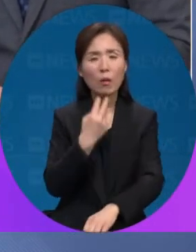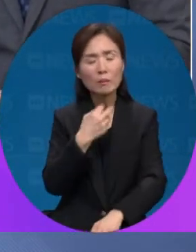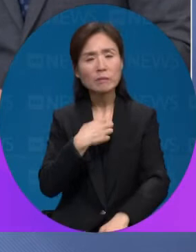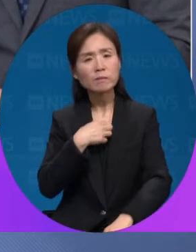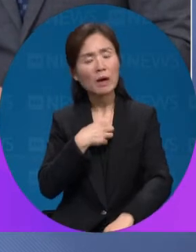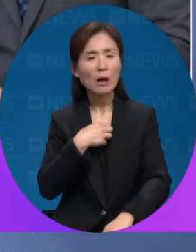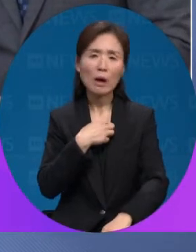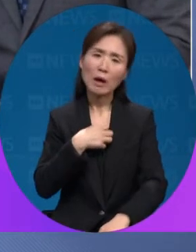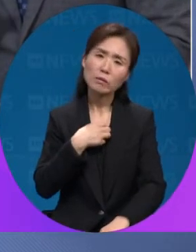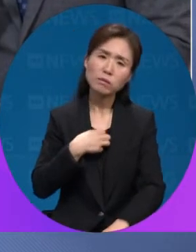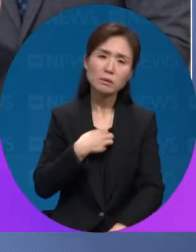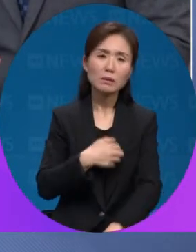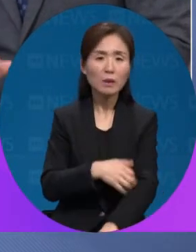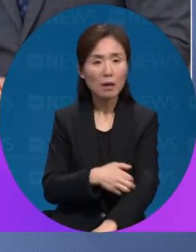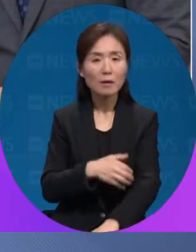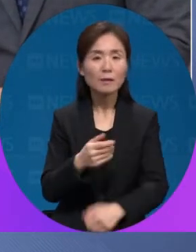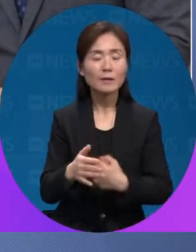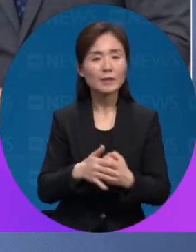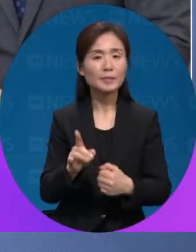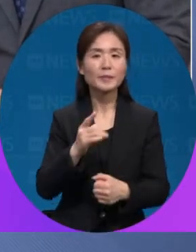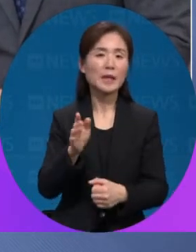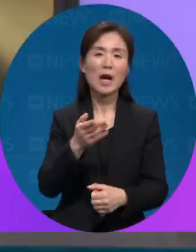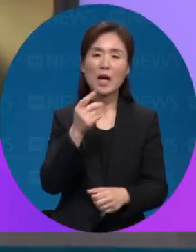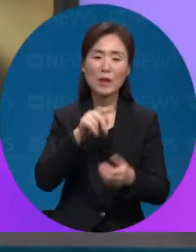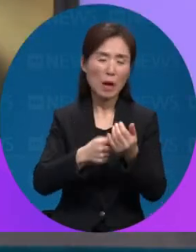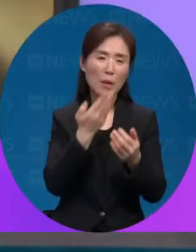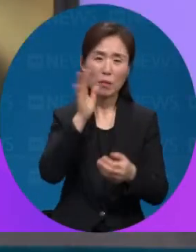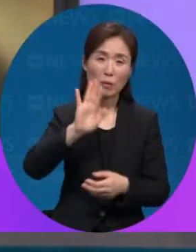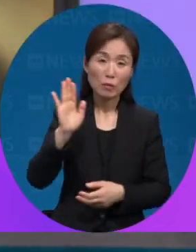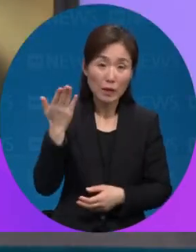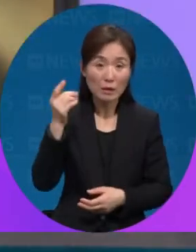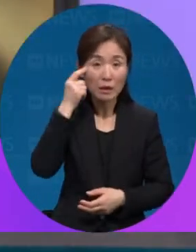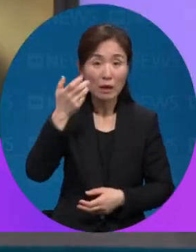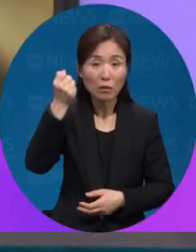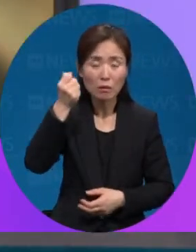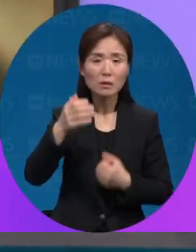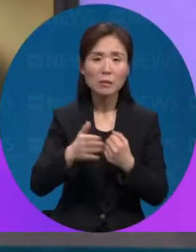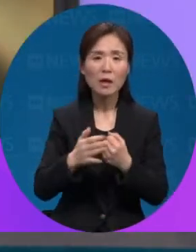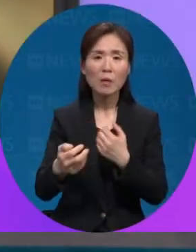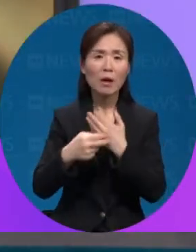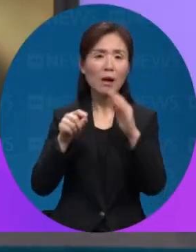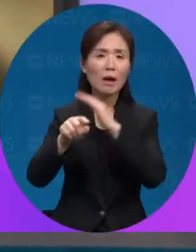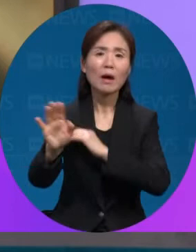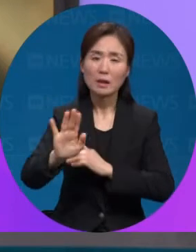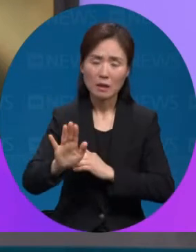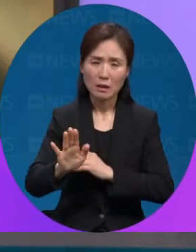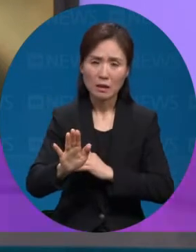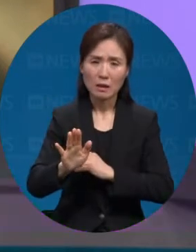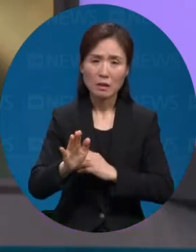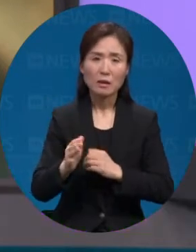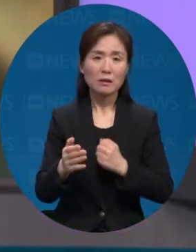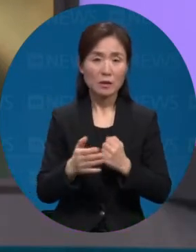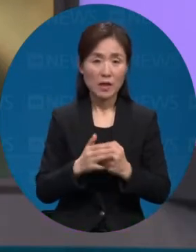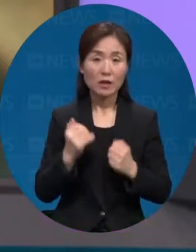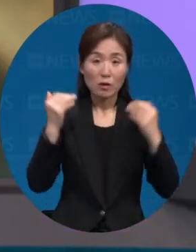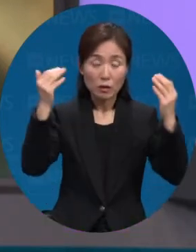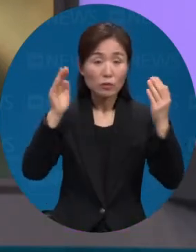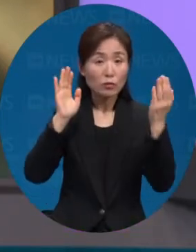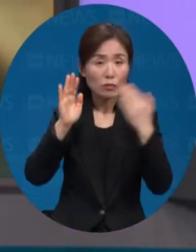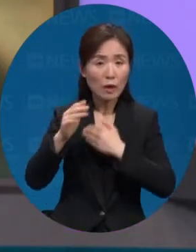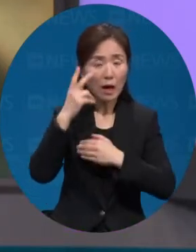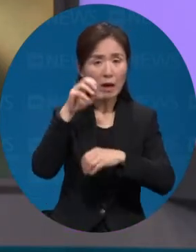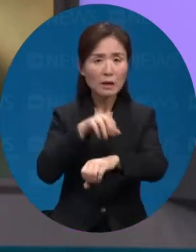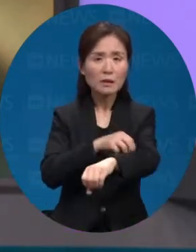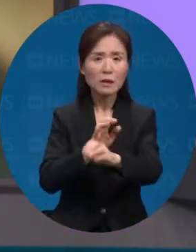거죠 연구진은 병원을 꼭 방문 할 것을 강조하고 있습니다 이 성인이 된 뒤에 red 가 생긴 사람들은 특히